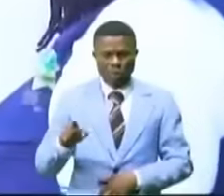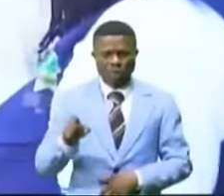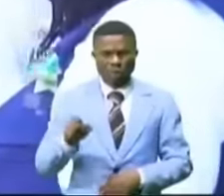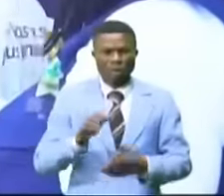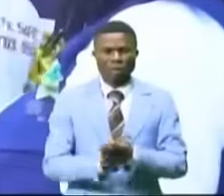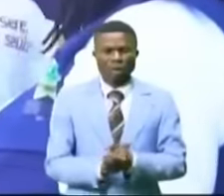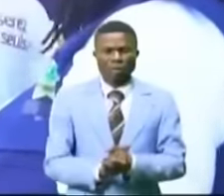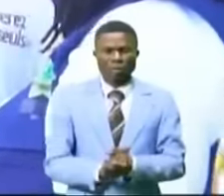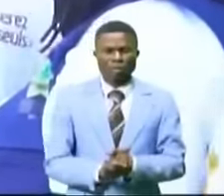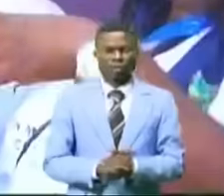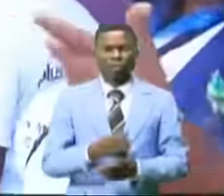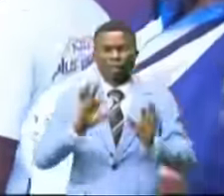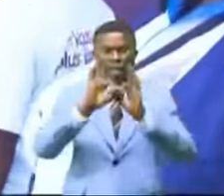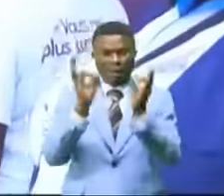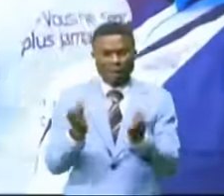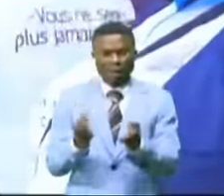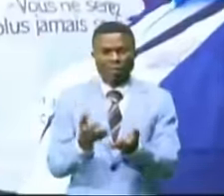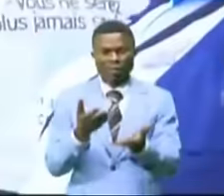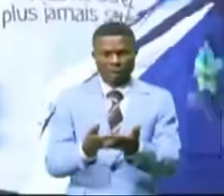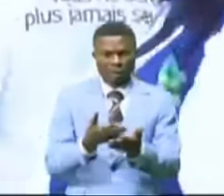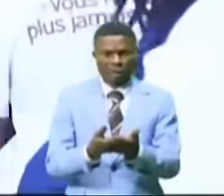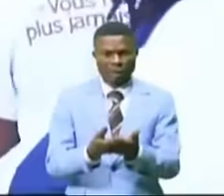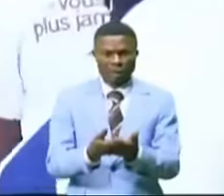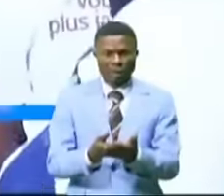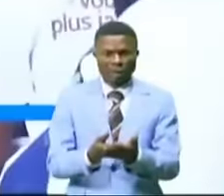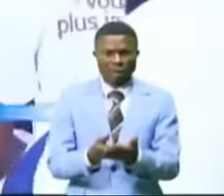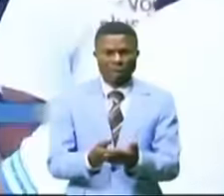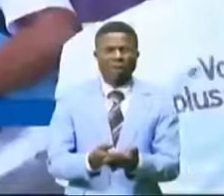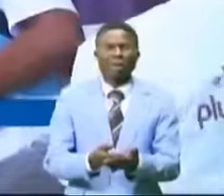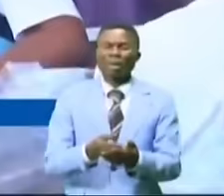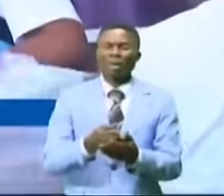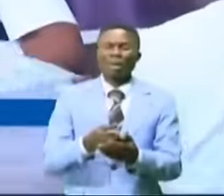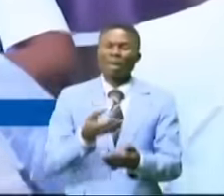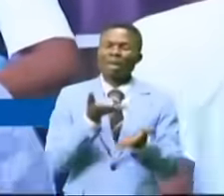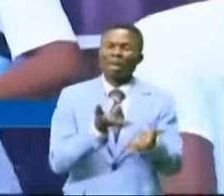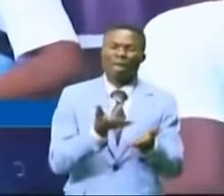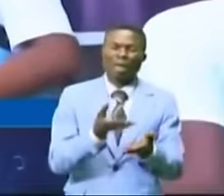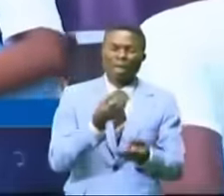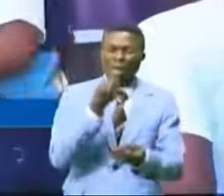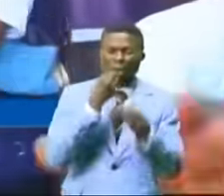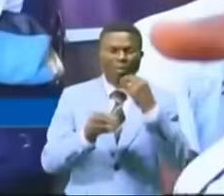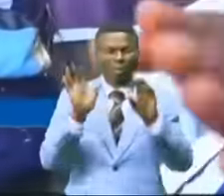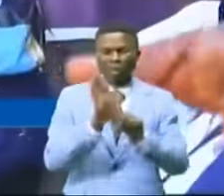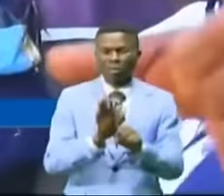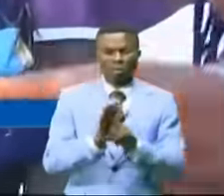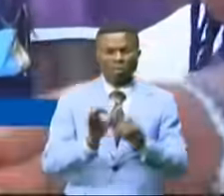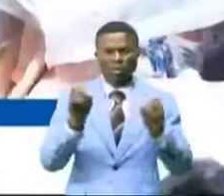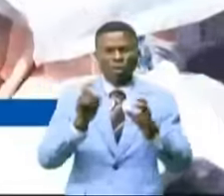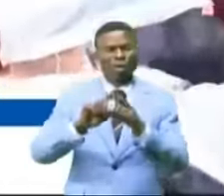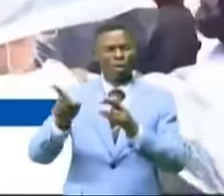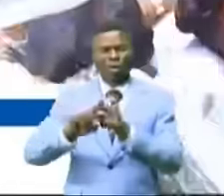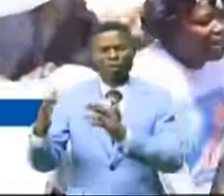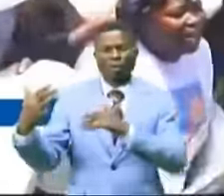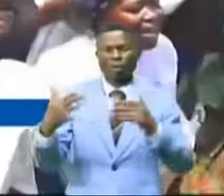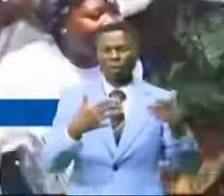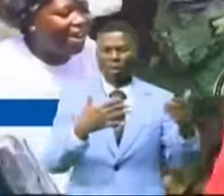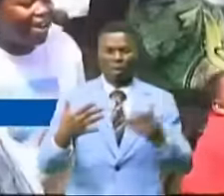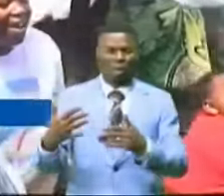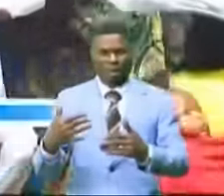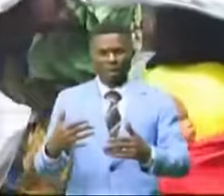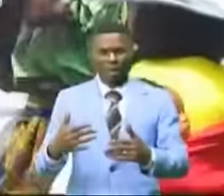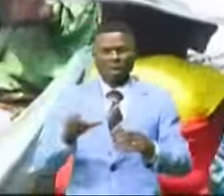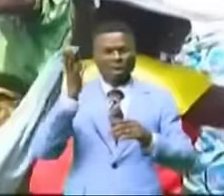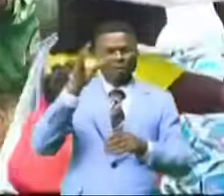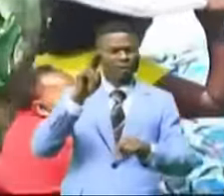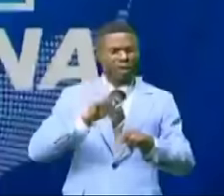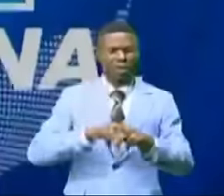On précise que ces familles sont ainsi sans ressources depuis plusieurs semaines et ont fui les affrontements dans leurs